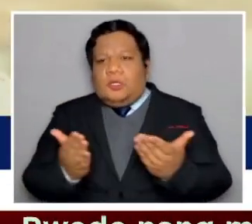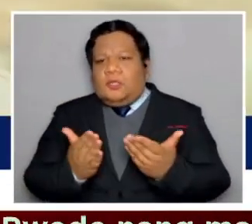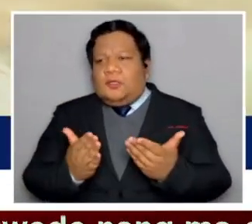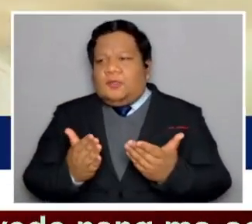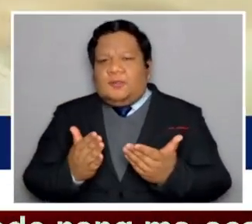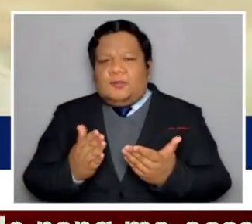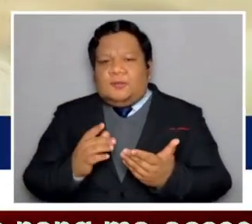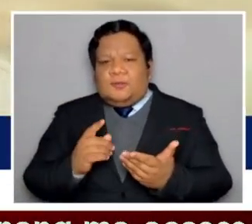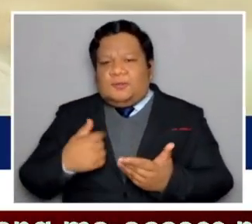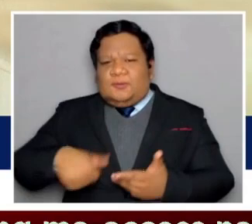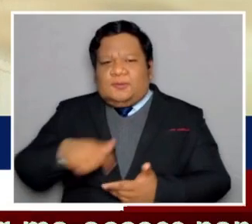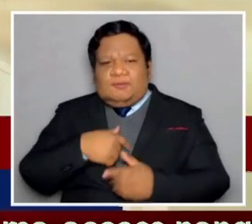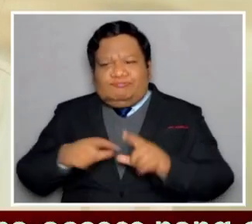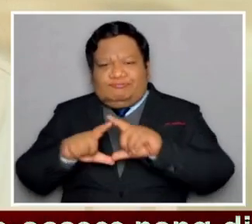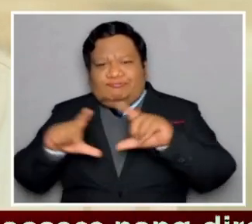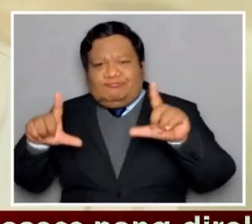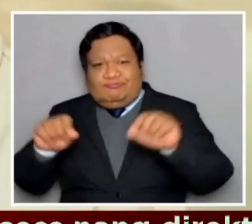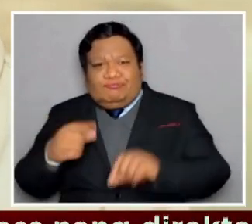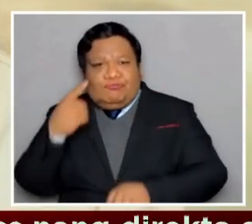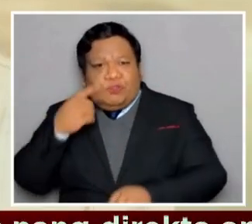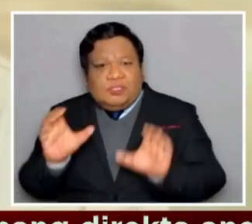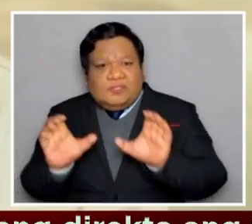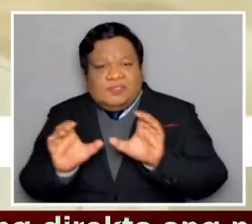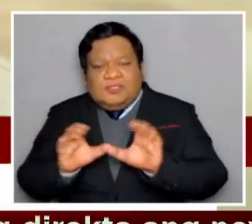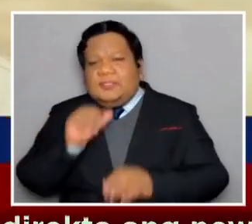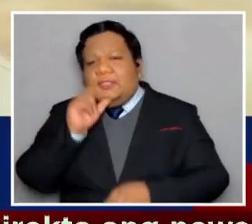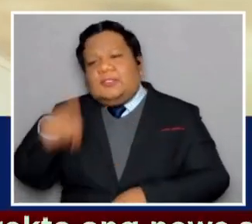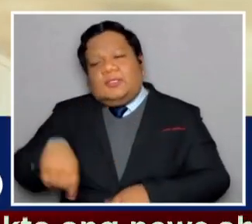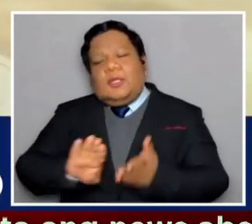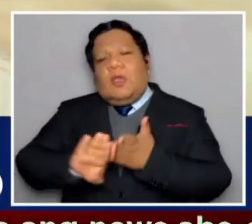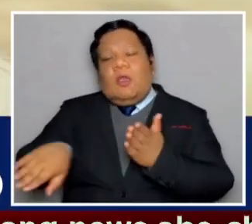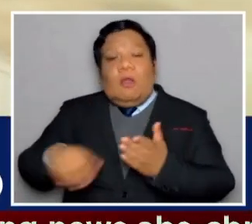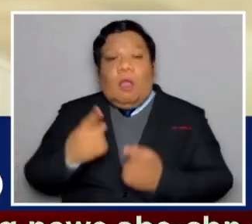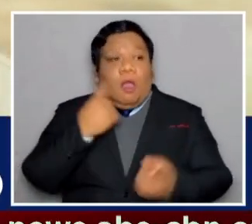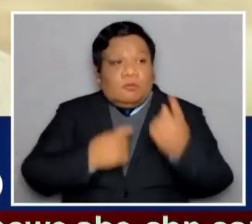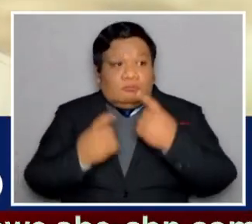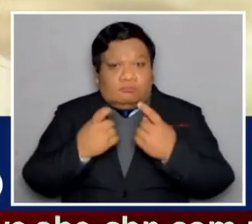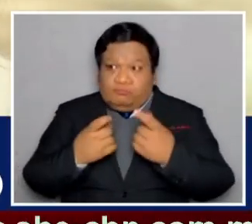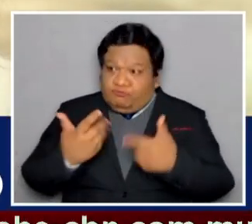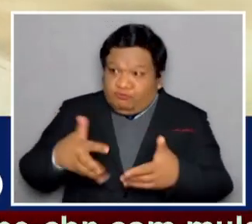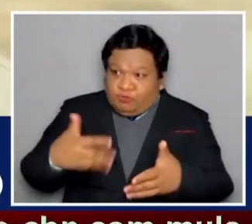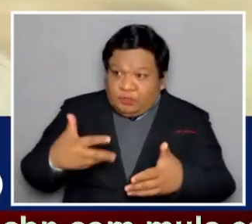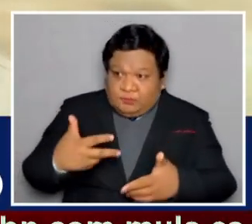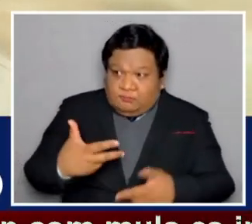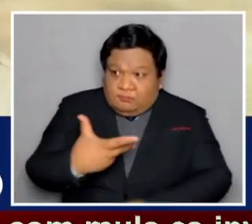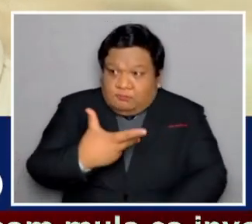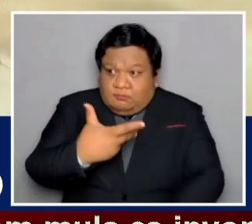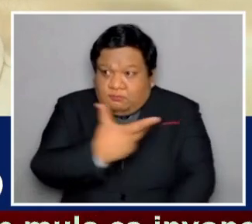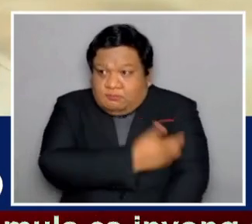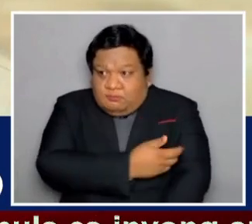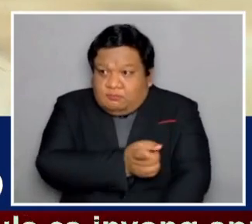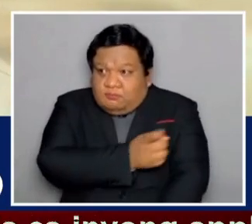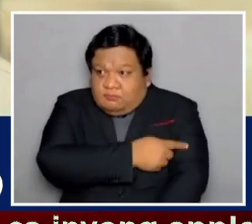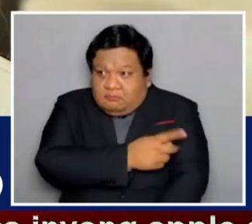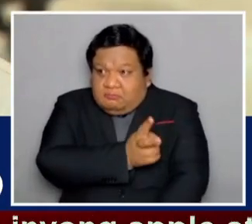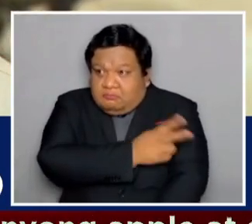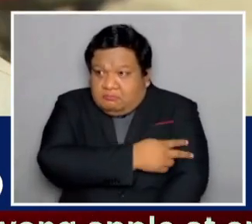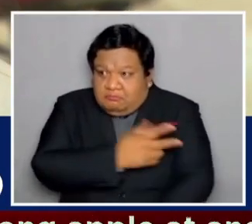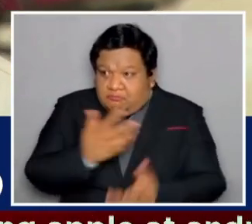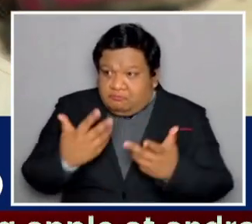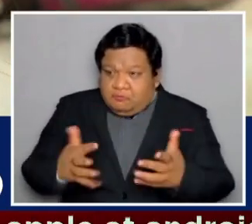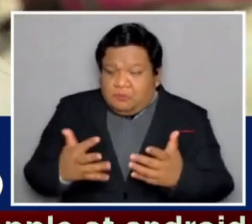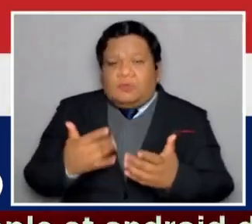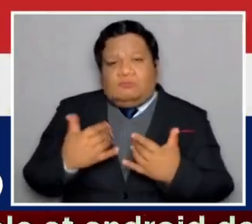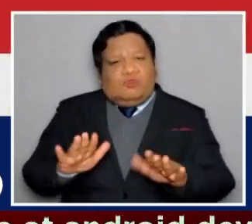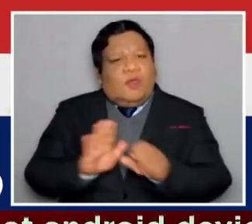namin, yung sa certificate, hindi na. Tinatanong lang nila doon, did you receive the first dose and then second dose. And